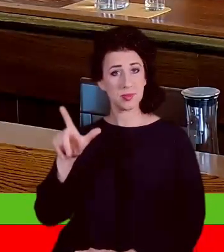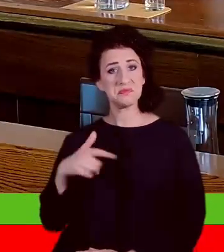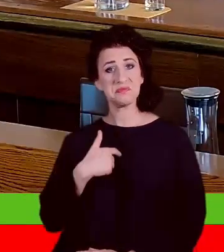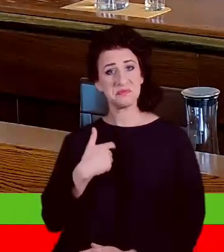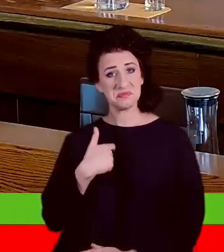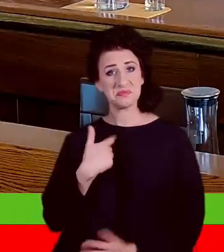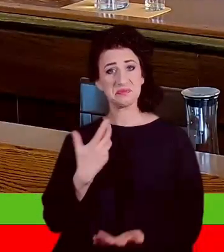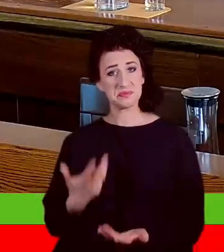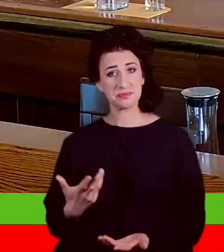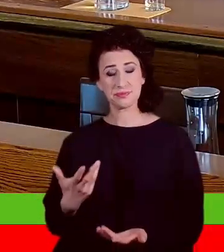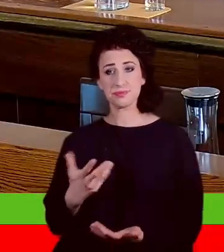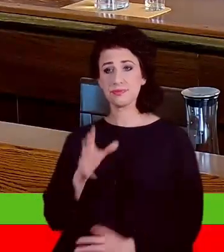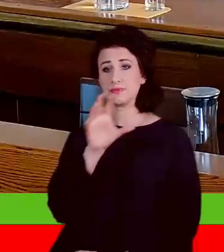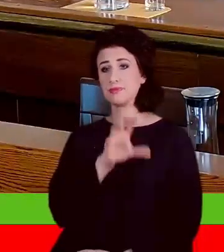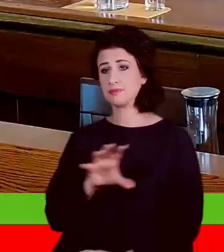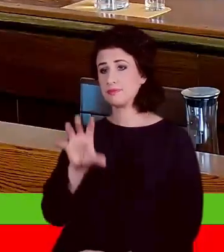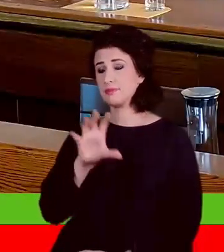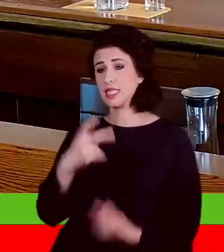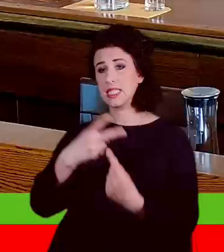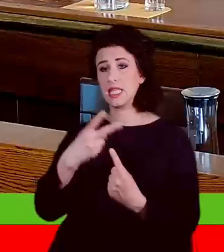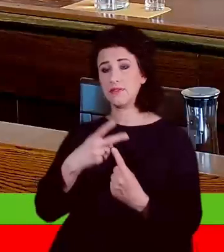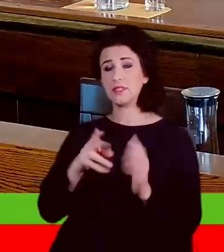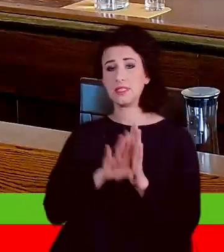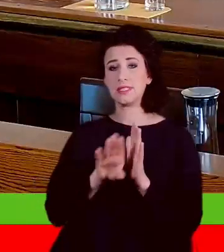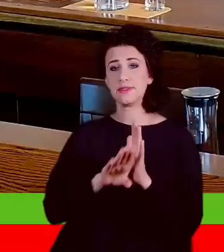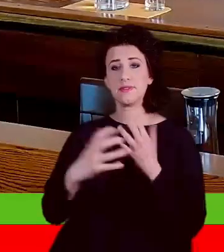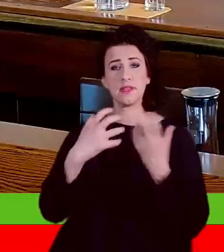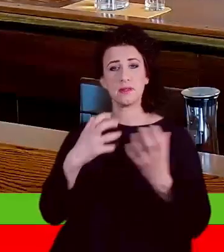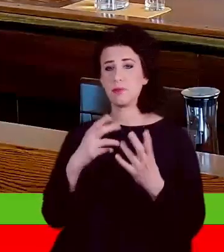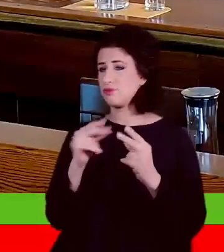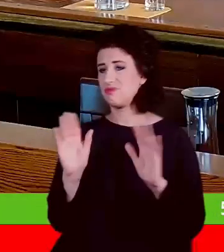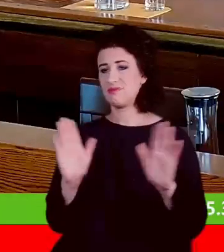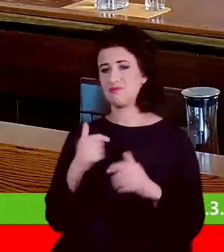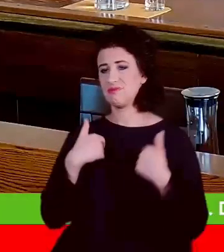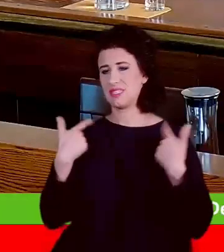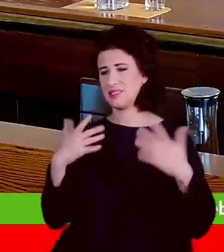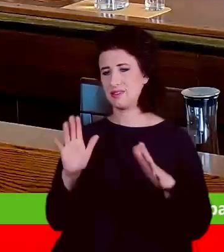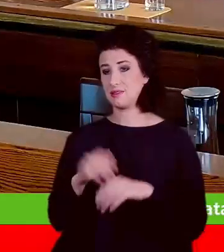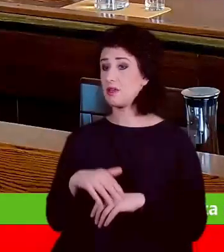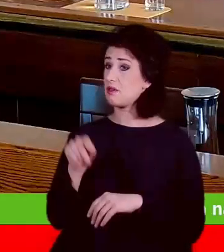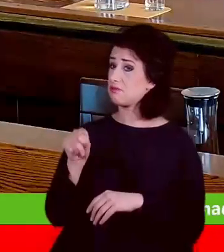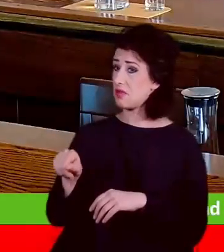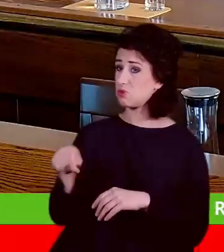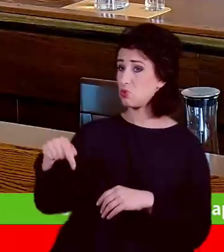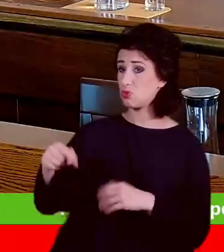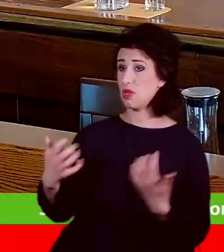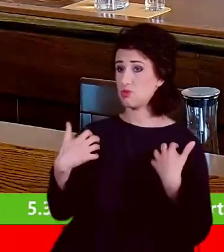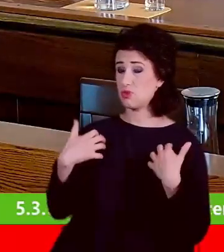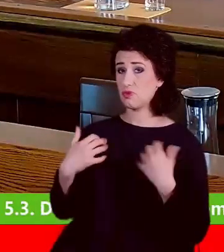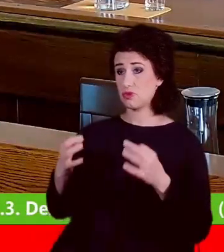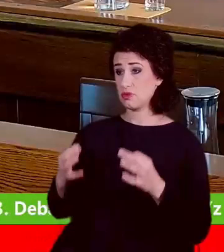wiadomości staram się nie oglądać, ale tutaj to mogłem zobaczyć, ale przechodząc do meritum. Ja